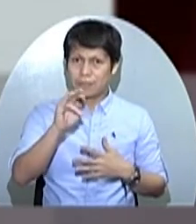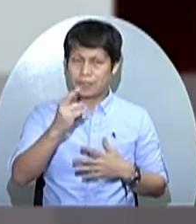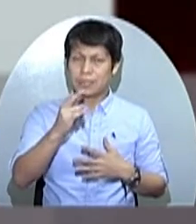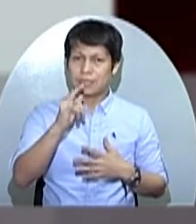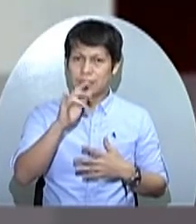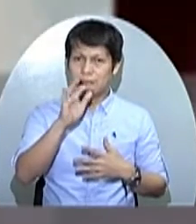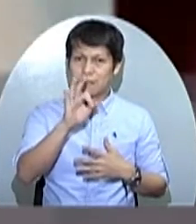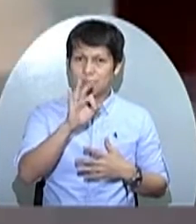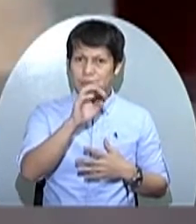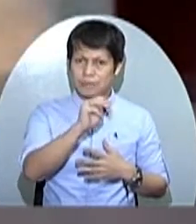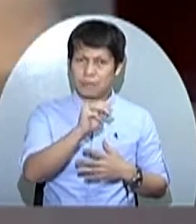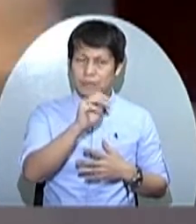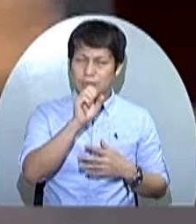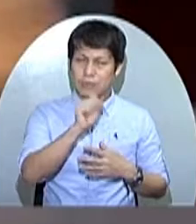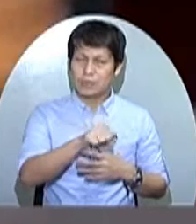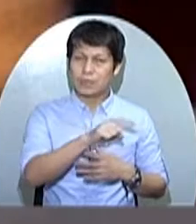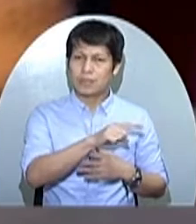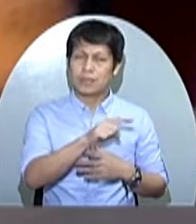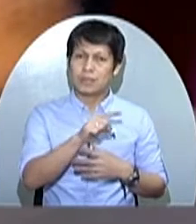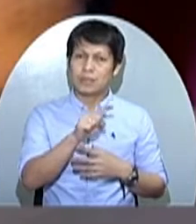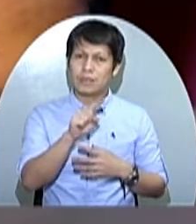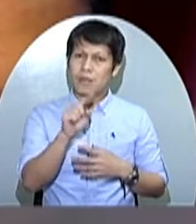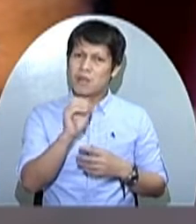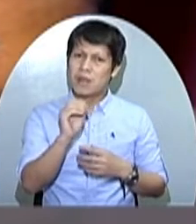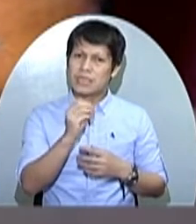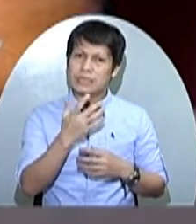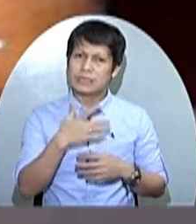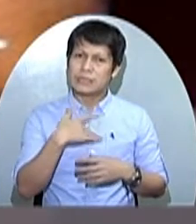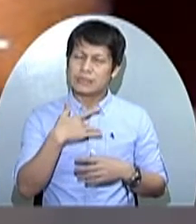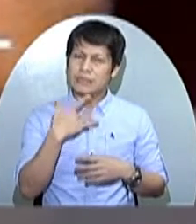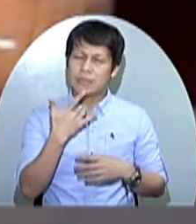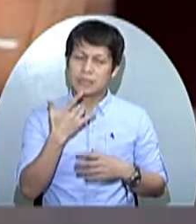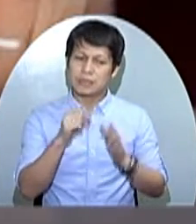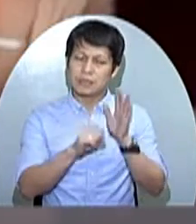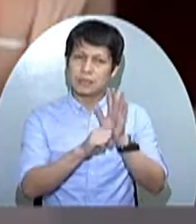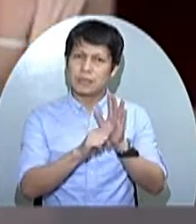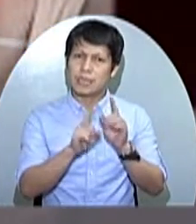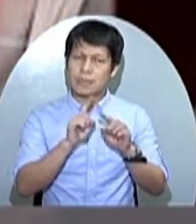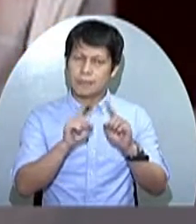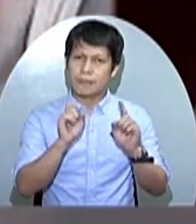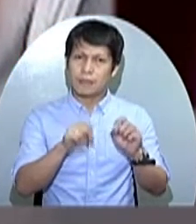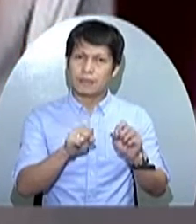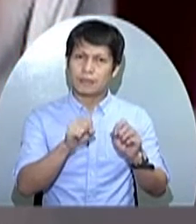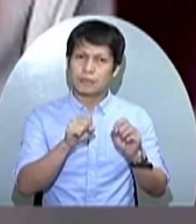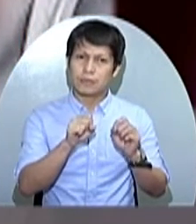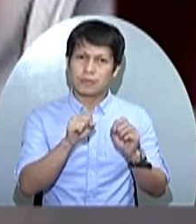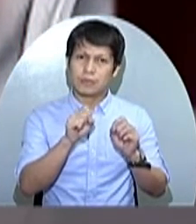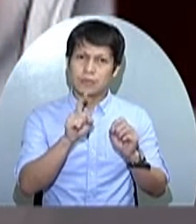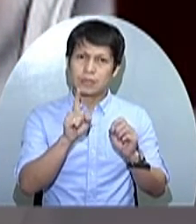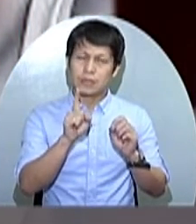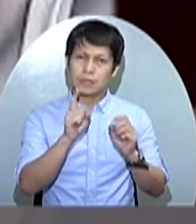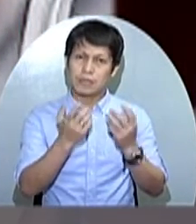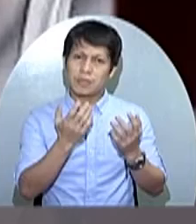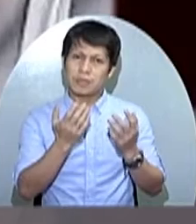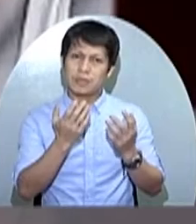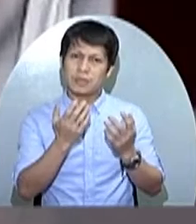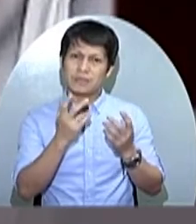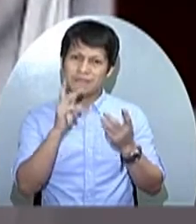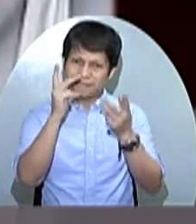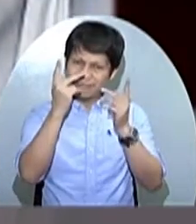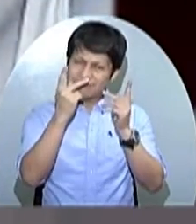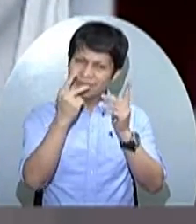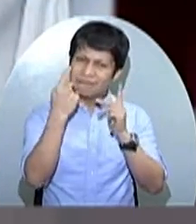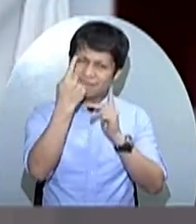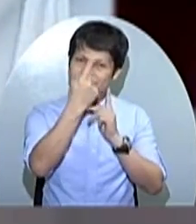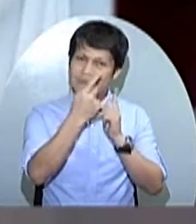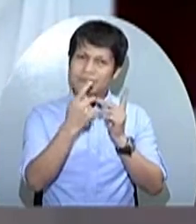benign facial mask, maaaring siya ay walang nararamdaman sintomas. Ngunit maaari din itong may kaakibat ng pananakit